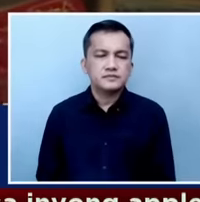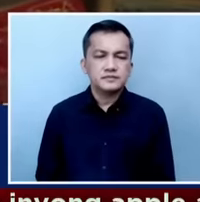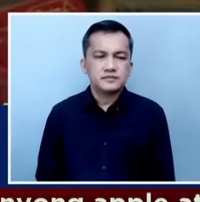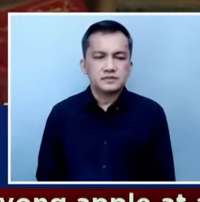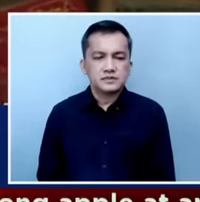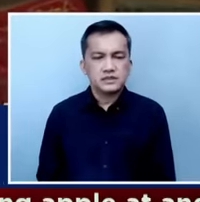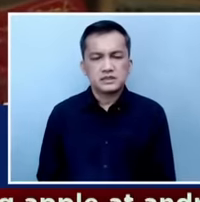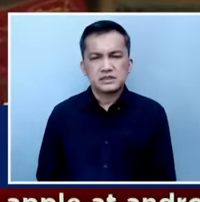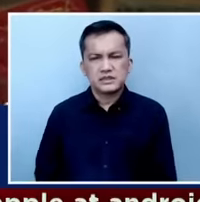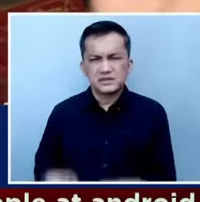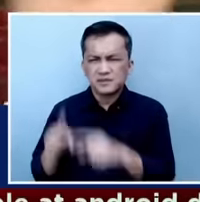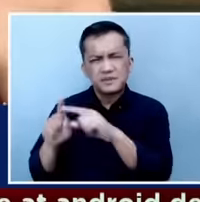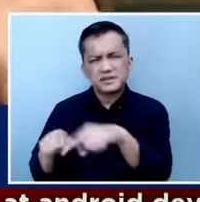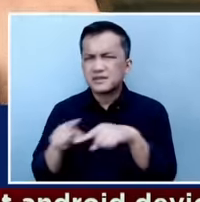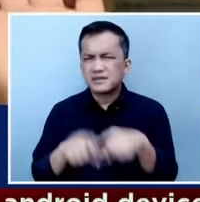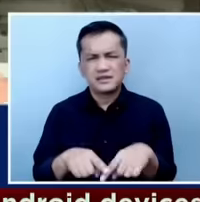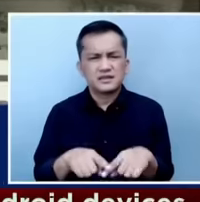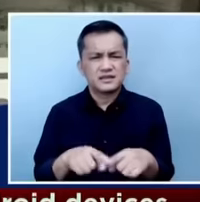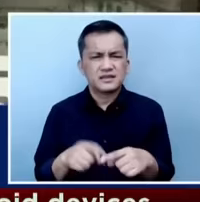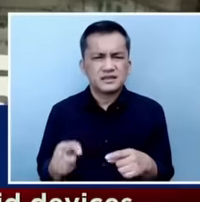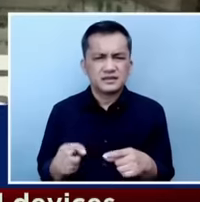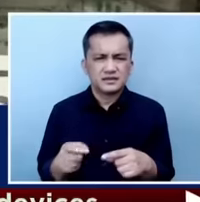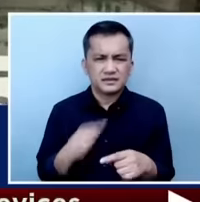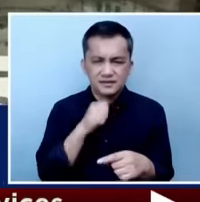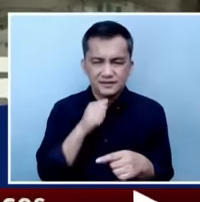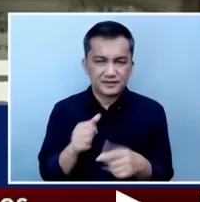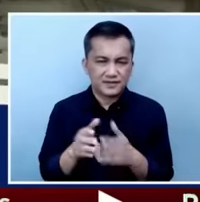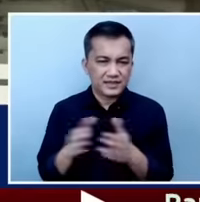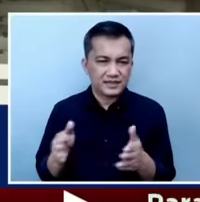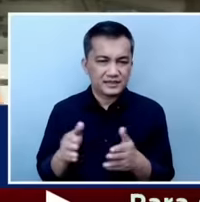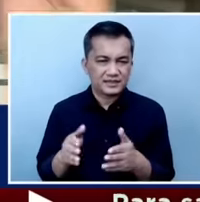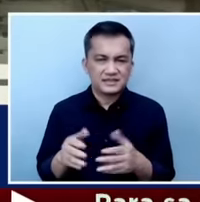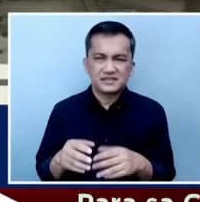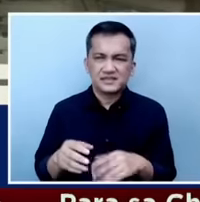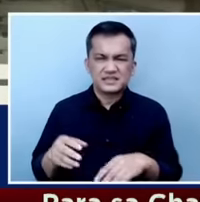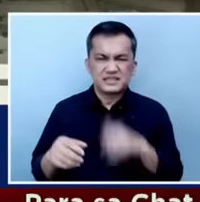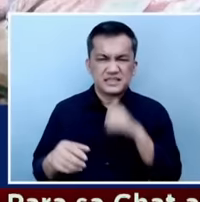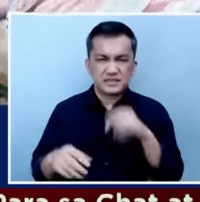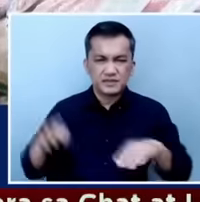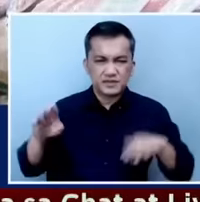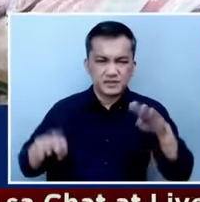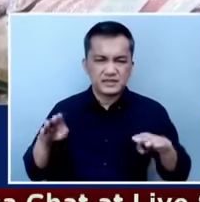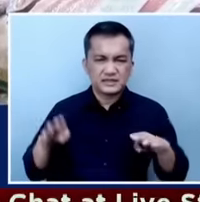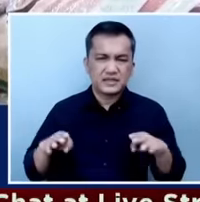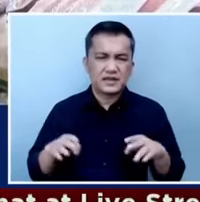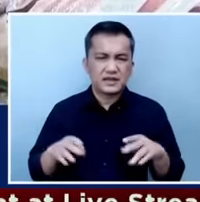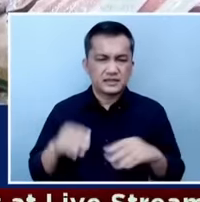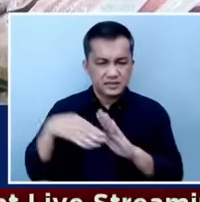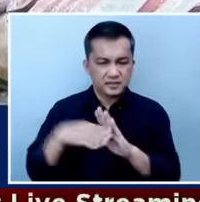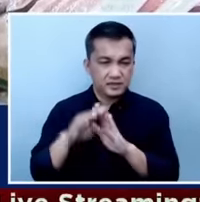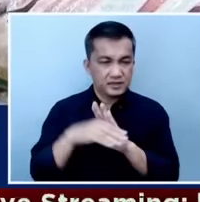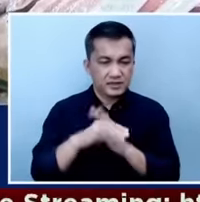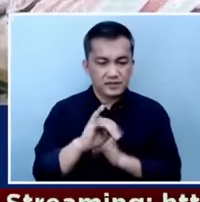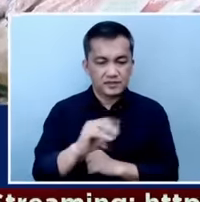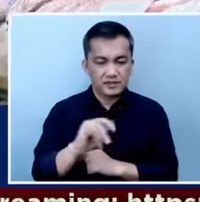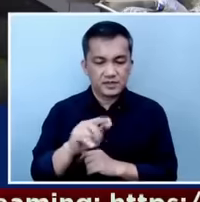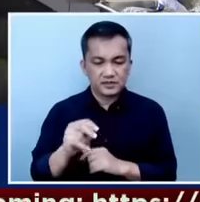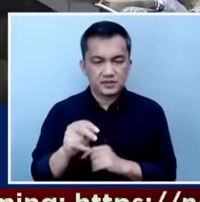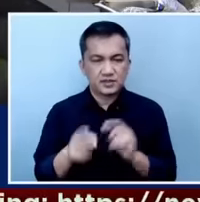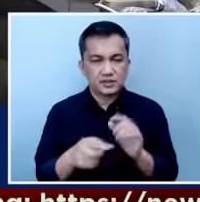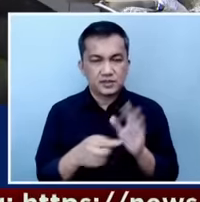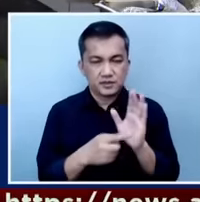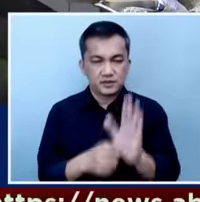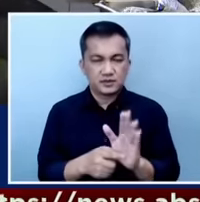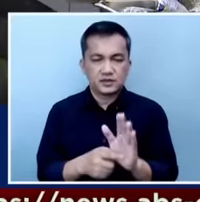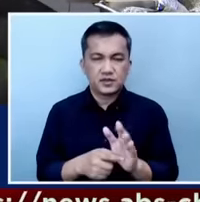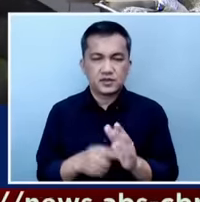kasi nga, hindi naman ganun kalaki, hindi siya balance sa inflation. Sinasalamin nito ang resulta ng pinakahuling